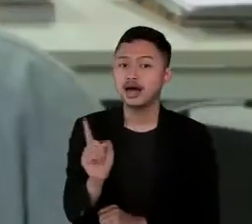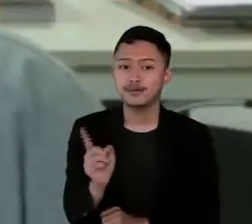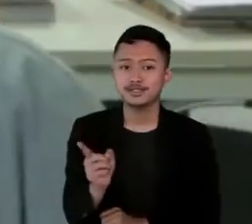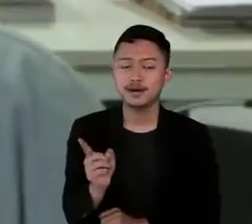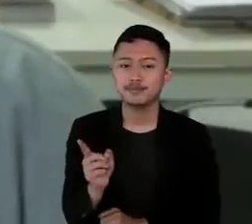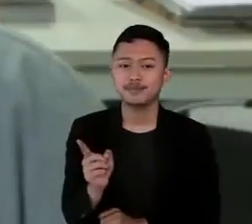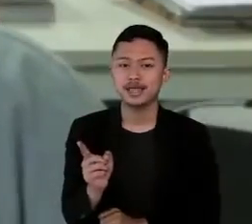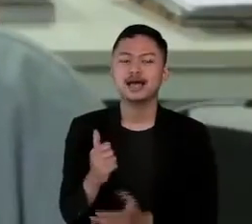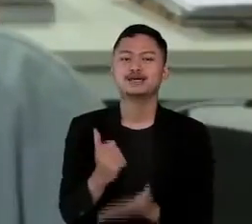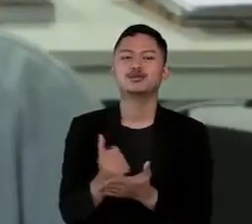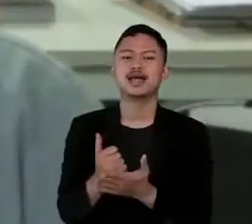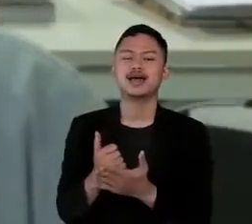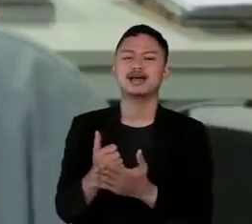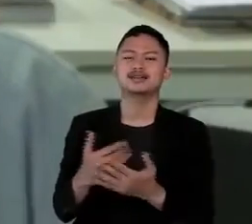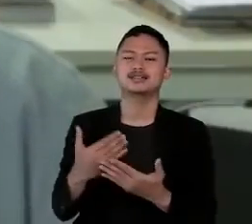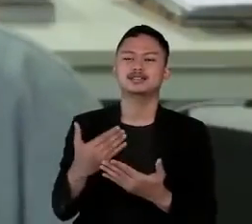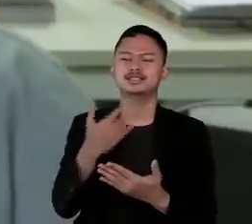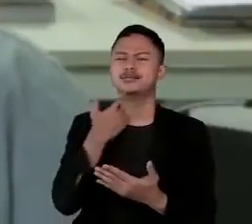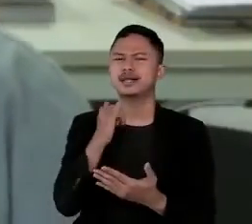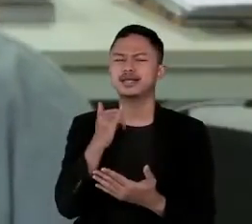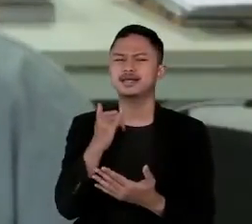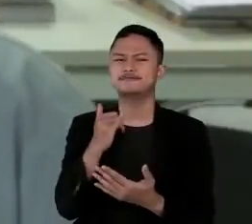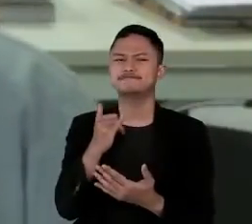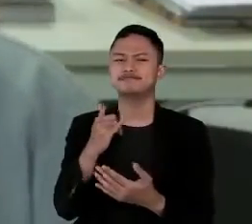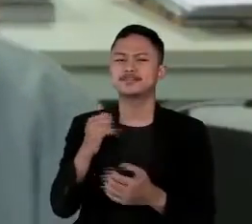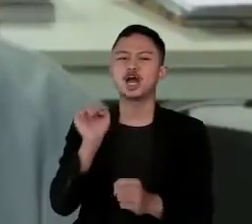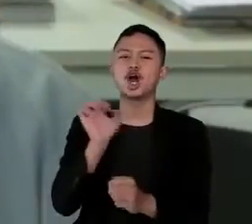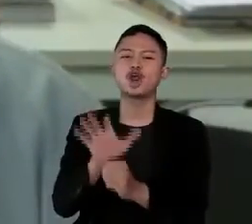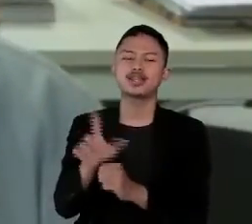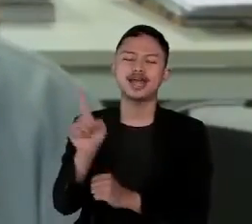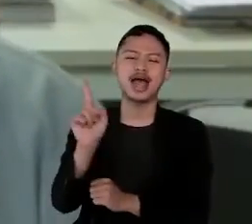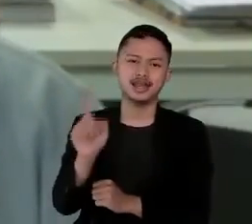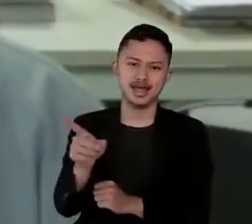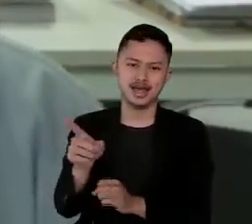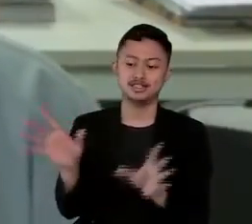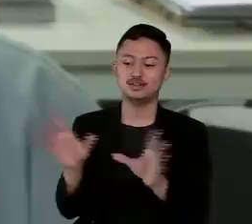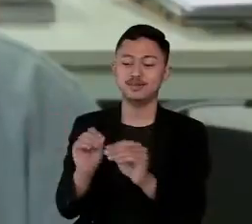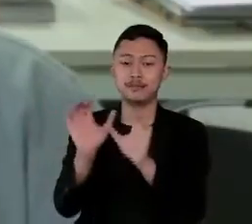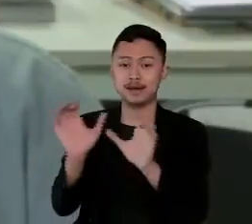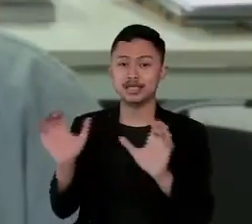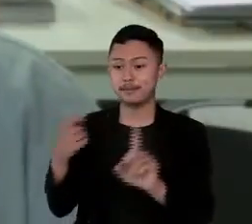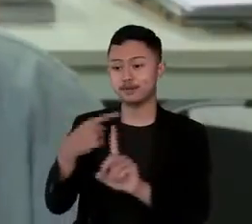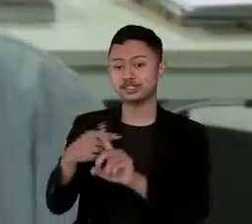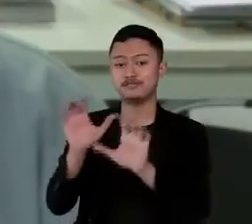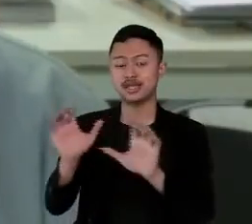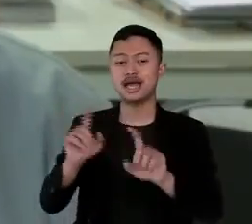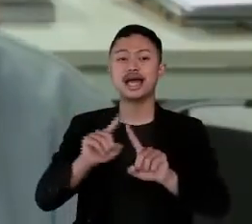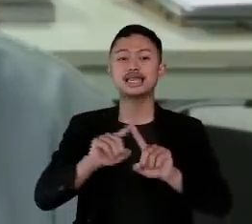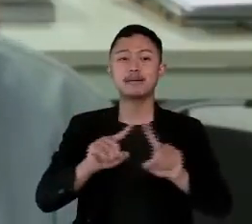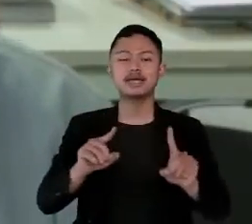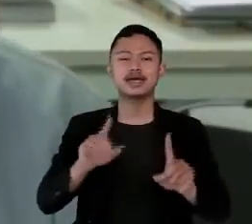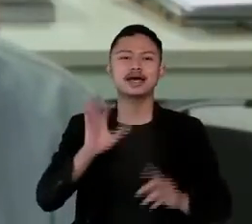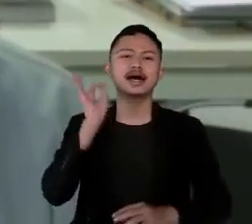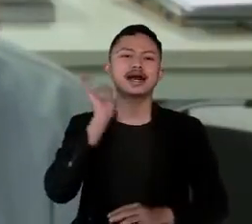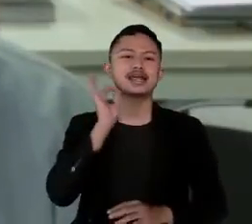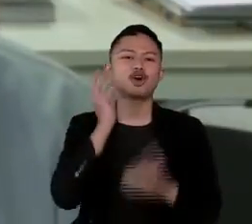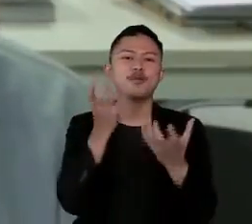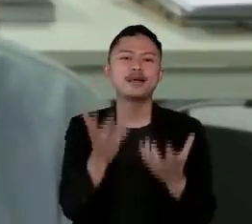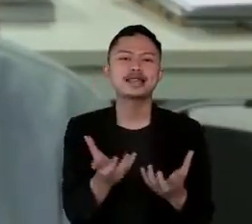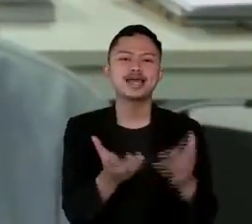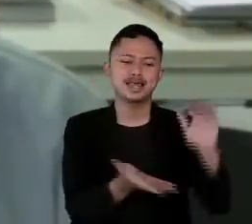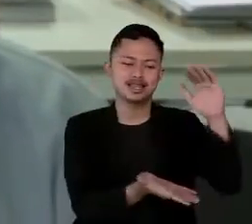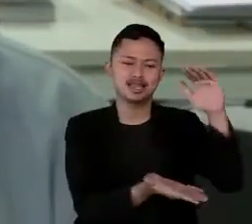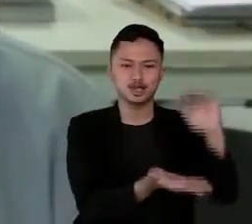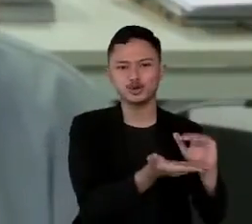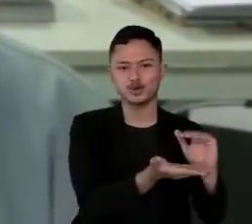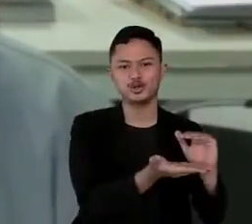vaksin Hai mampu menekan risiko gejala klinis berat tetapi tidak minta menekan